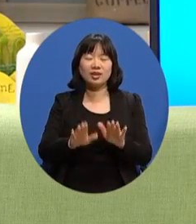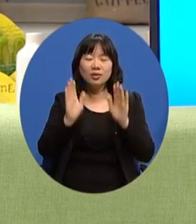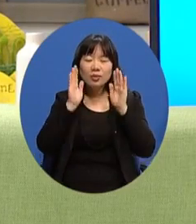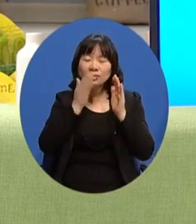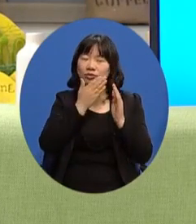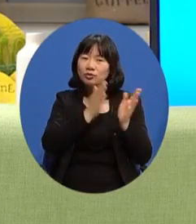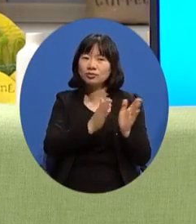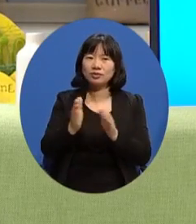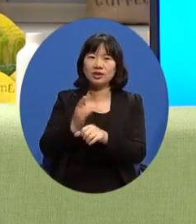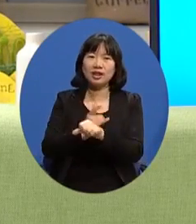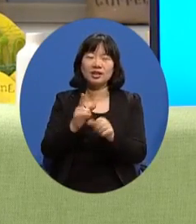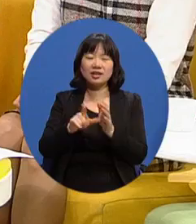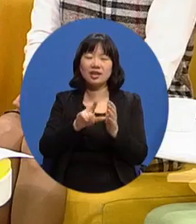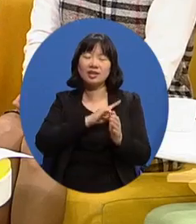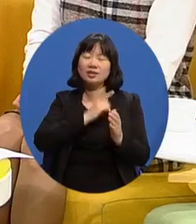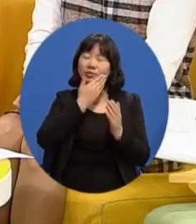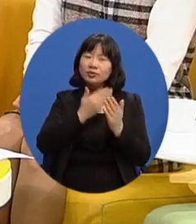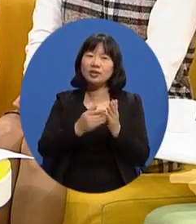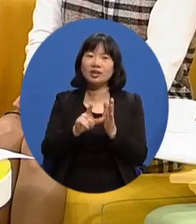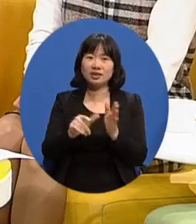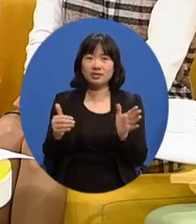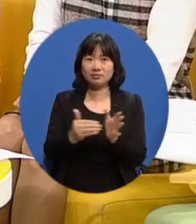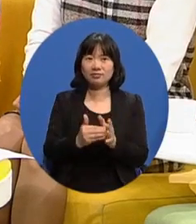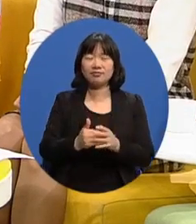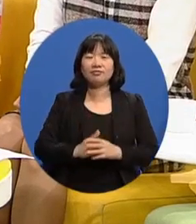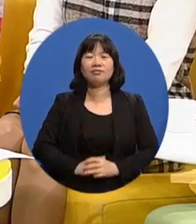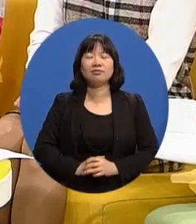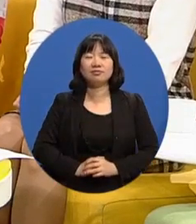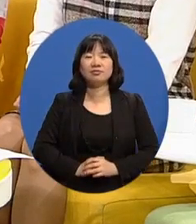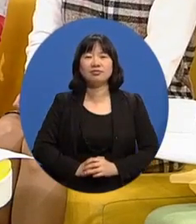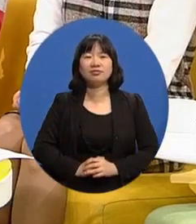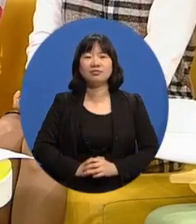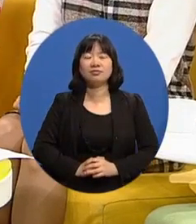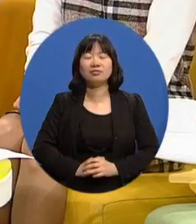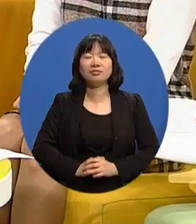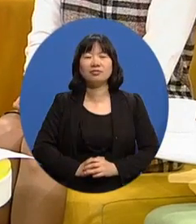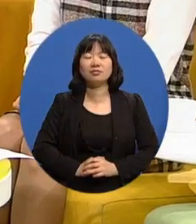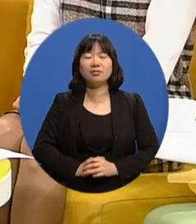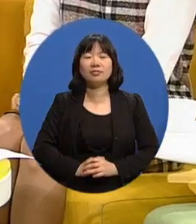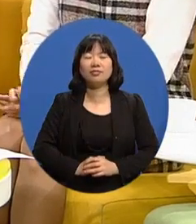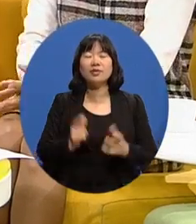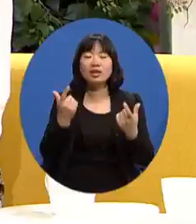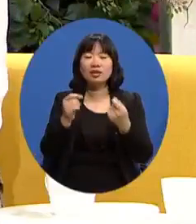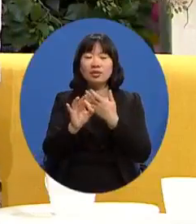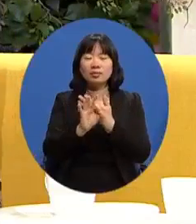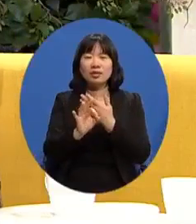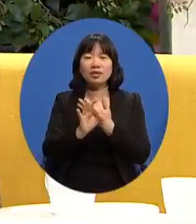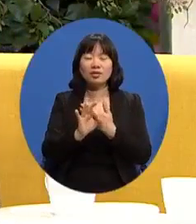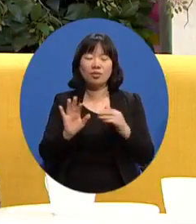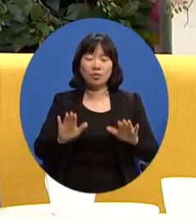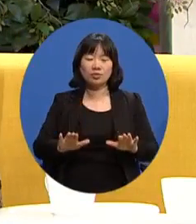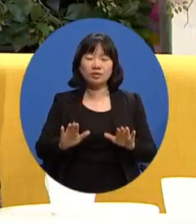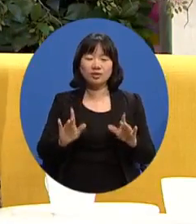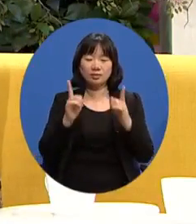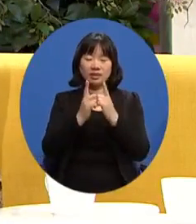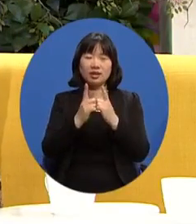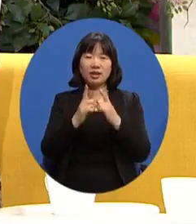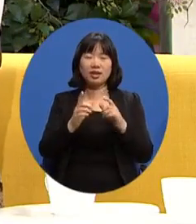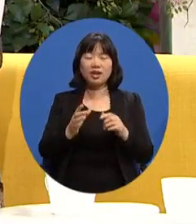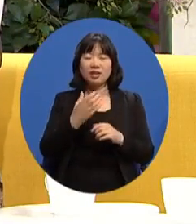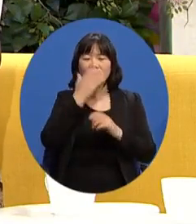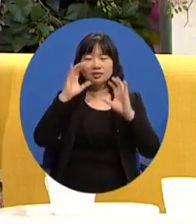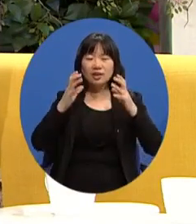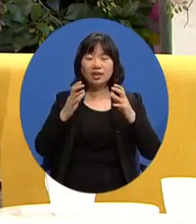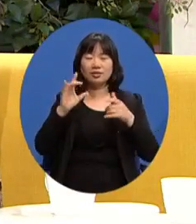공부를 준비하는 데 가장 중요한 시기이기도 합니다. 아, 네. 그렇죠. 자, 그렇다면 이제 오늘 만나볼 이제